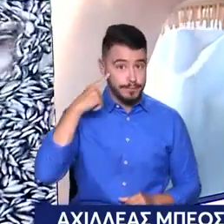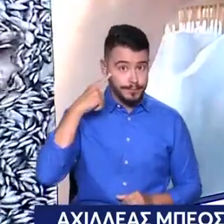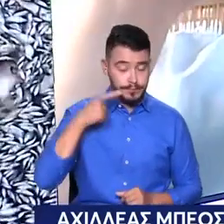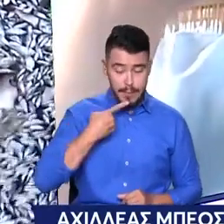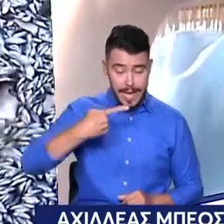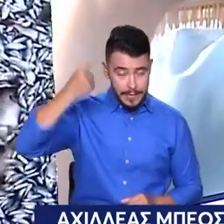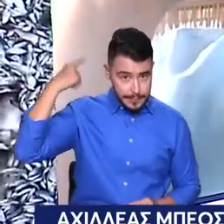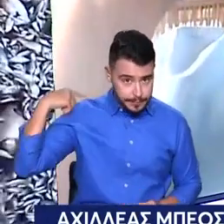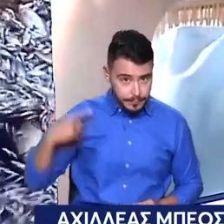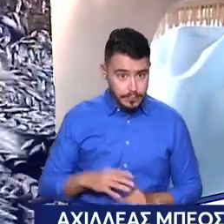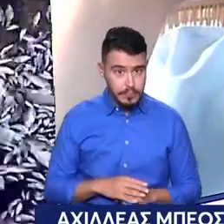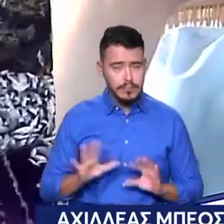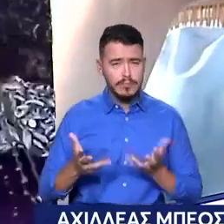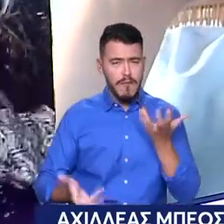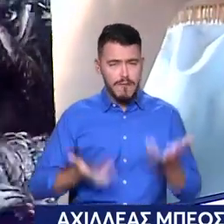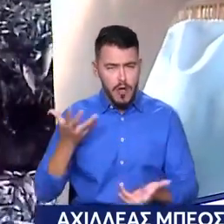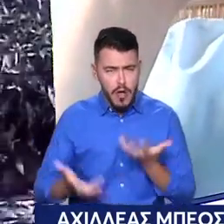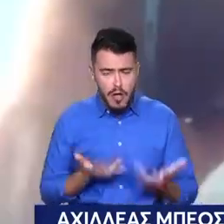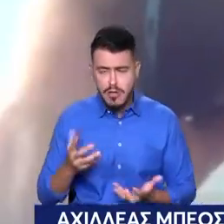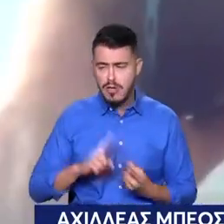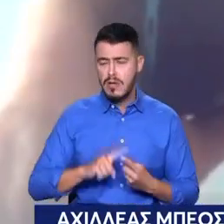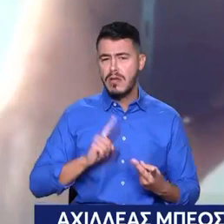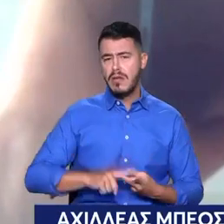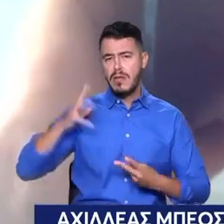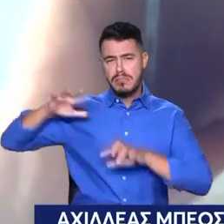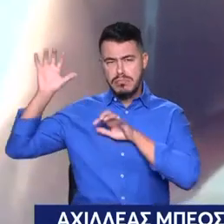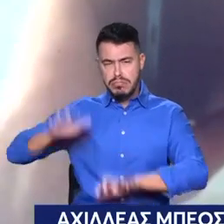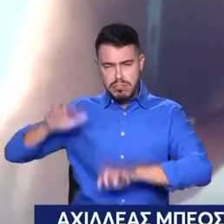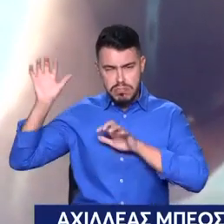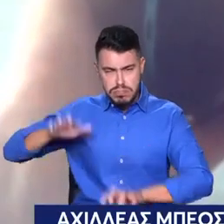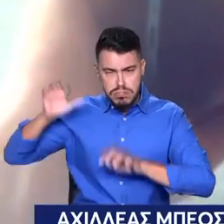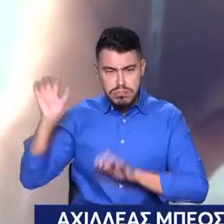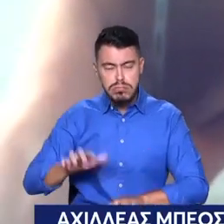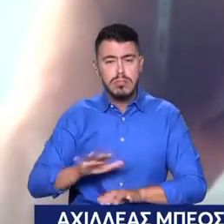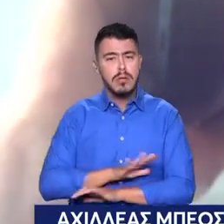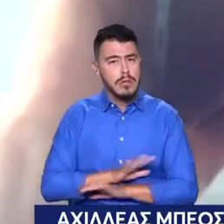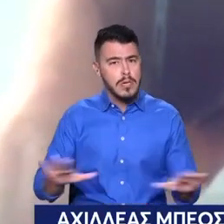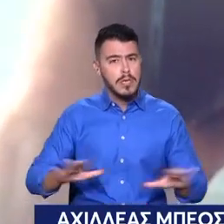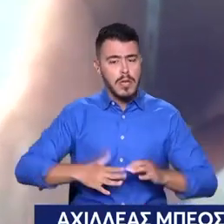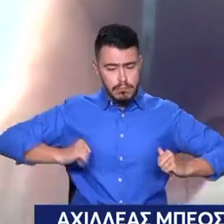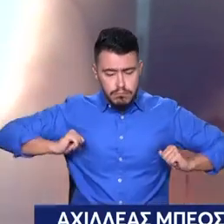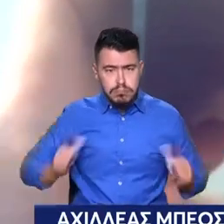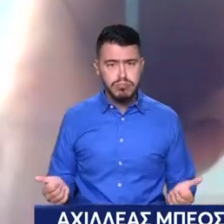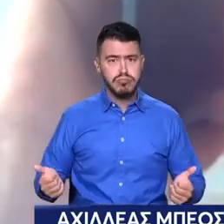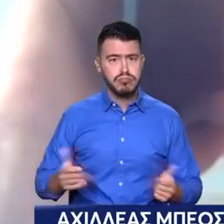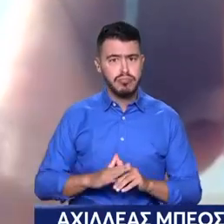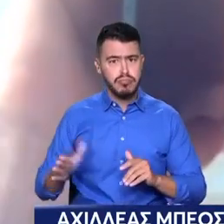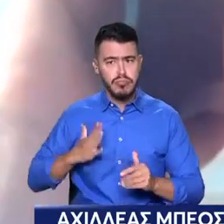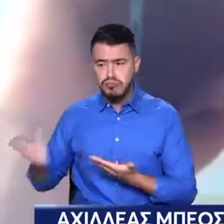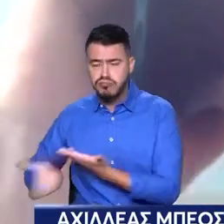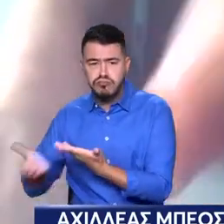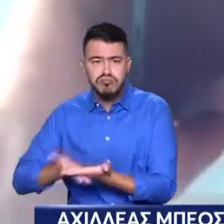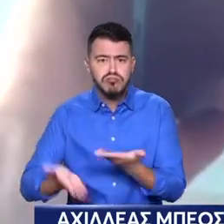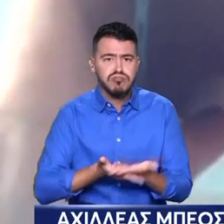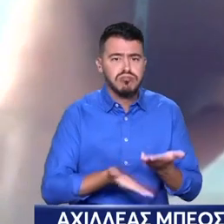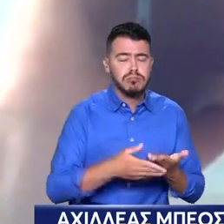πέρσι είχαμε φωτιές, είχαμε φυσικές καταστροφές. Βγήκαμε μπροστά, τα αντιμετωπίσαμε. Εδώ η